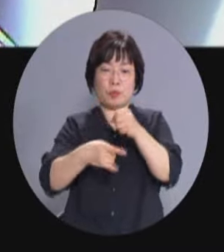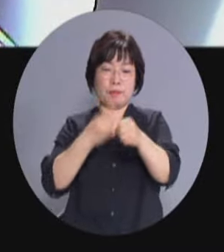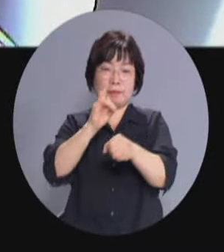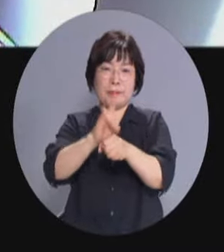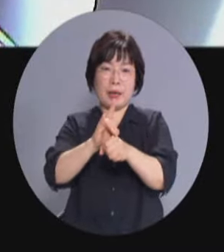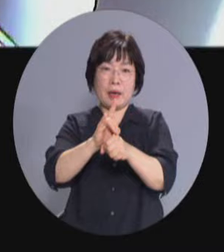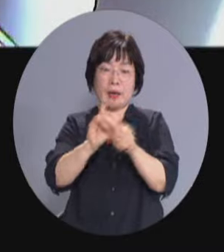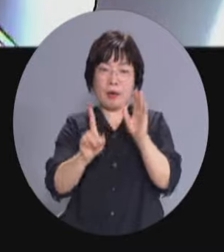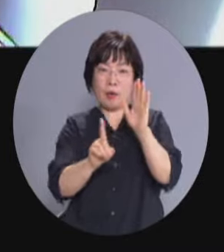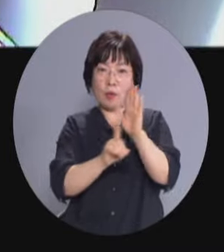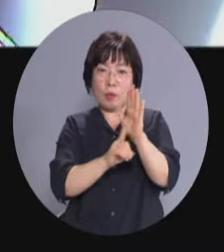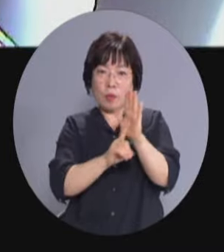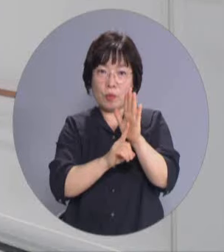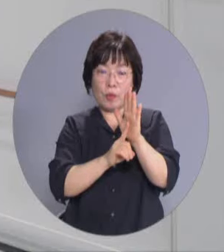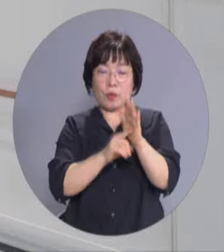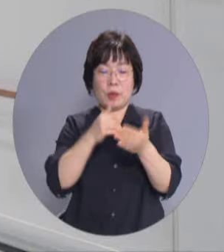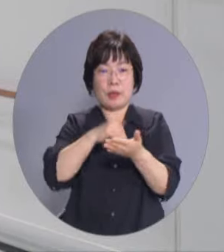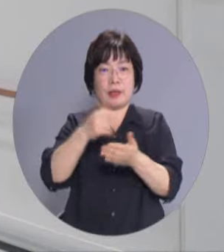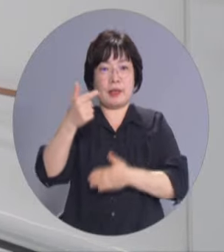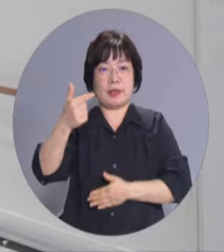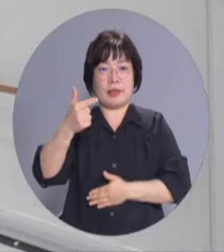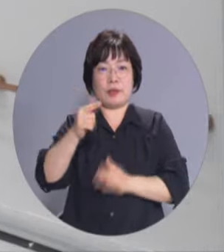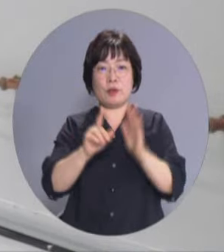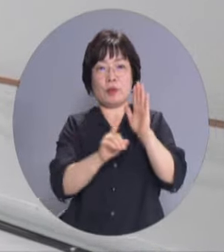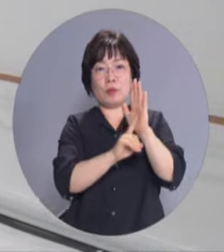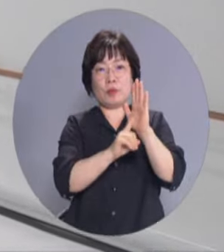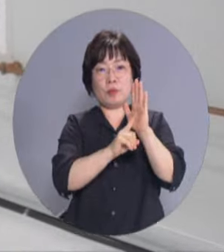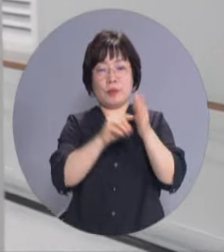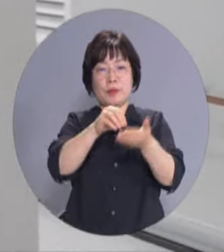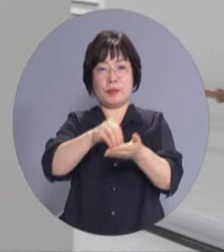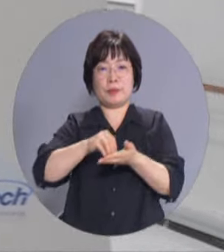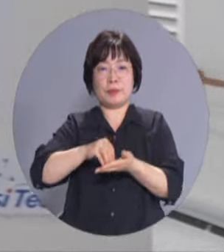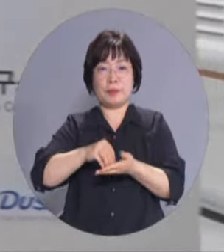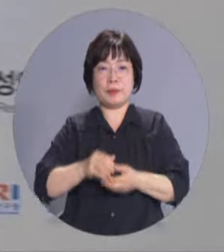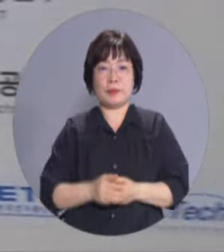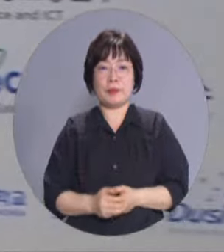발사의 부재 위성 여섯기를 공모한다고 밝혔습니다